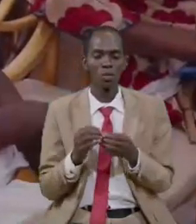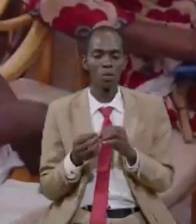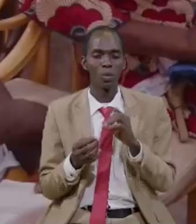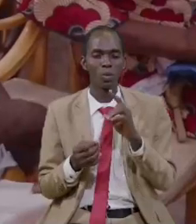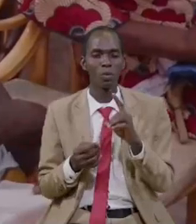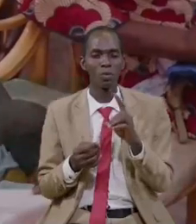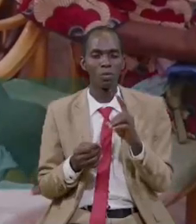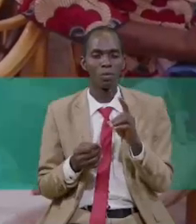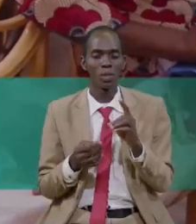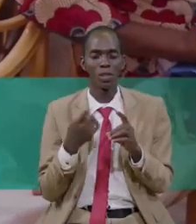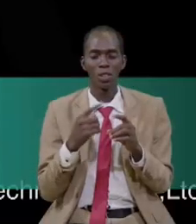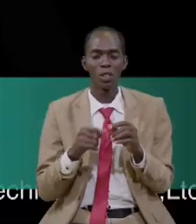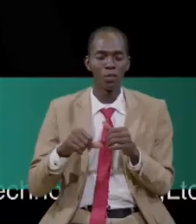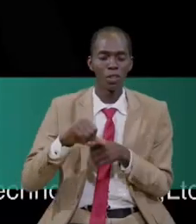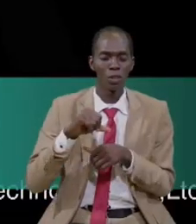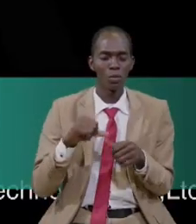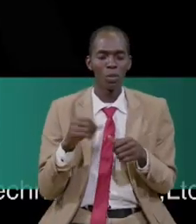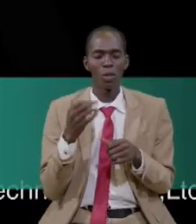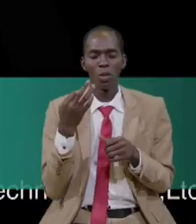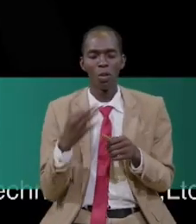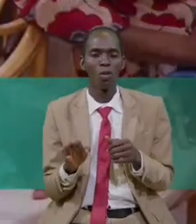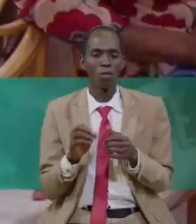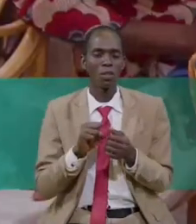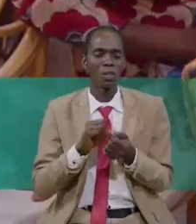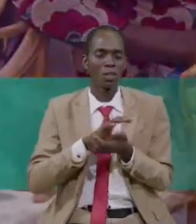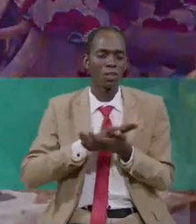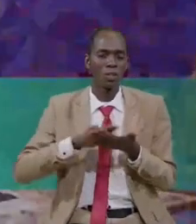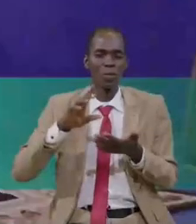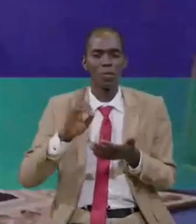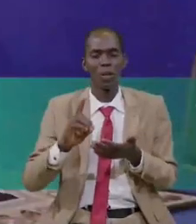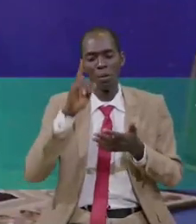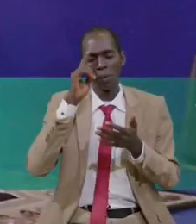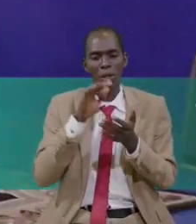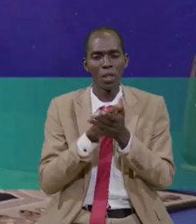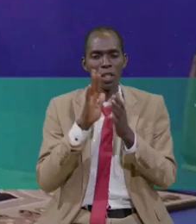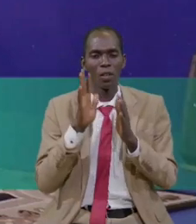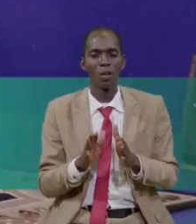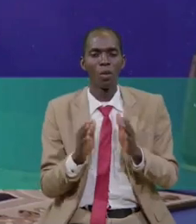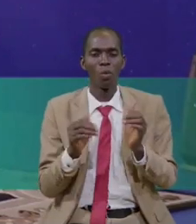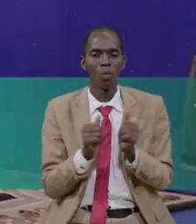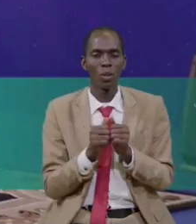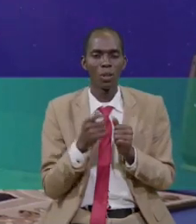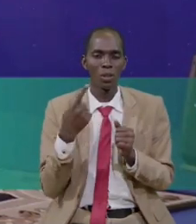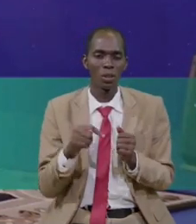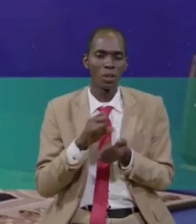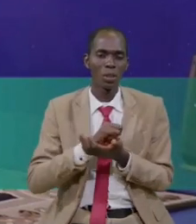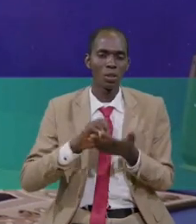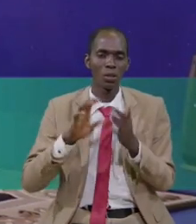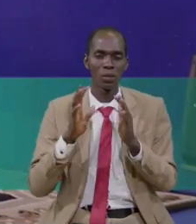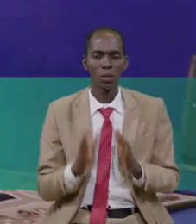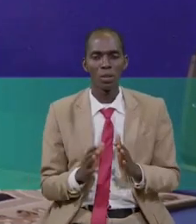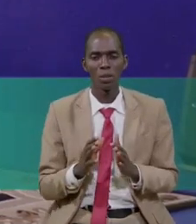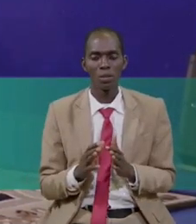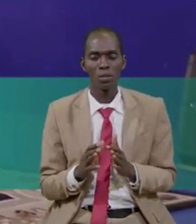la communion des saints sanctifiés avec le sanctificateur. En Hébreux